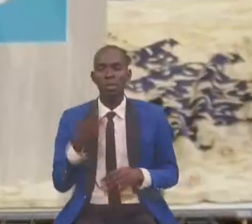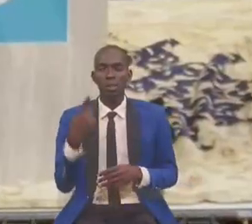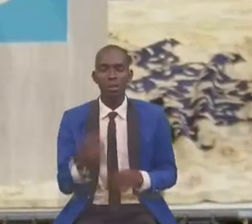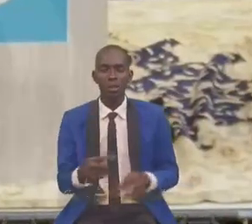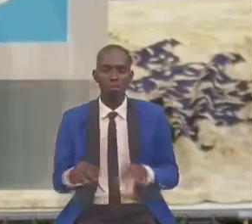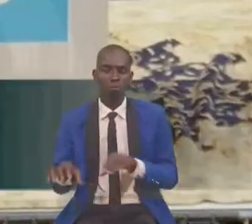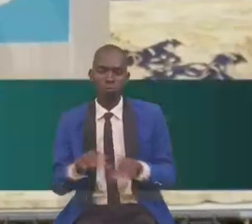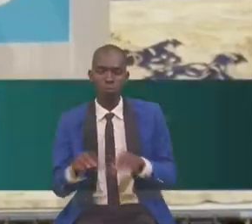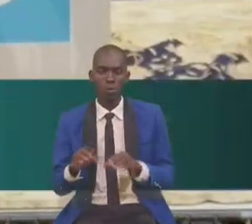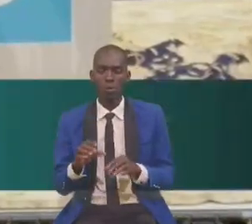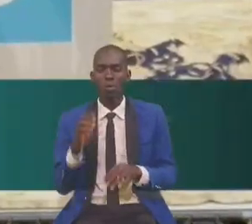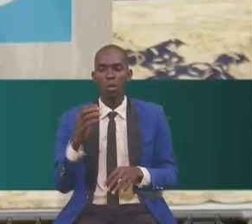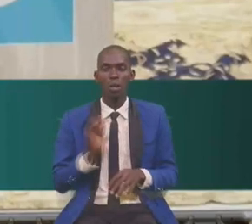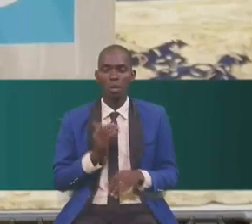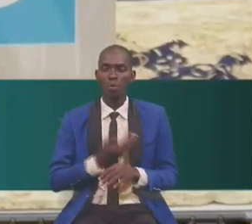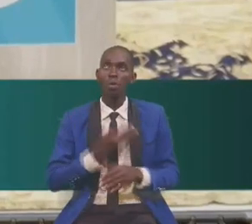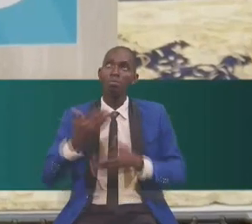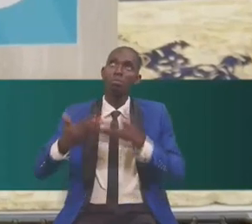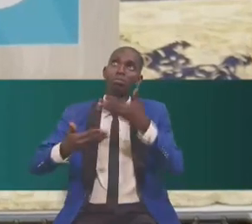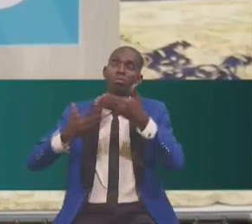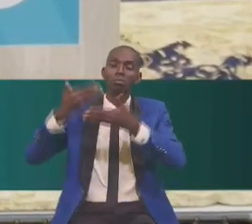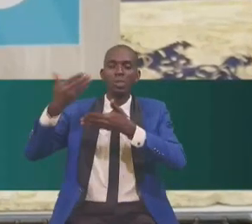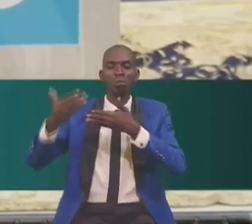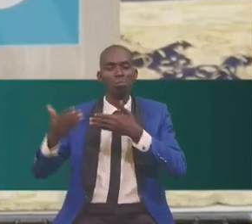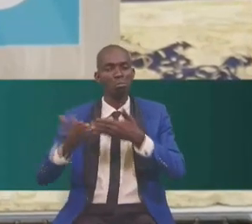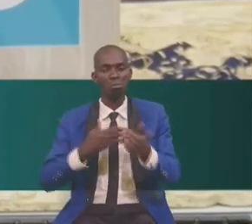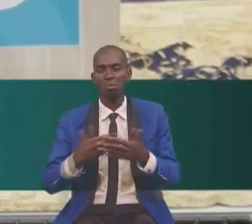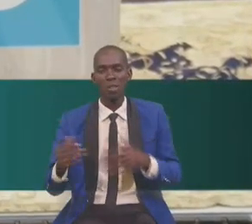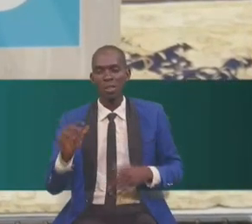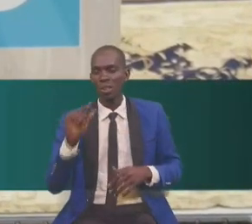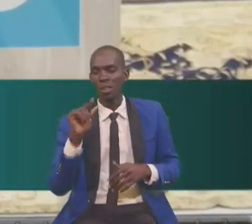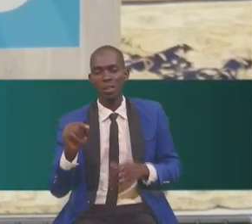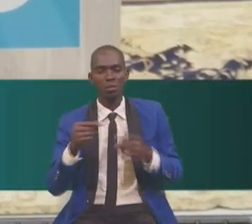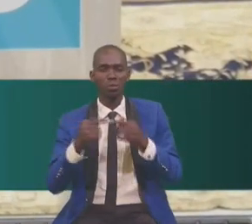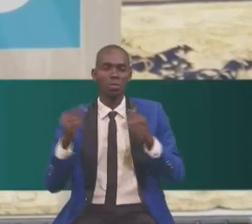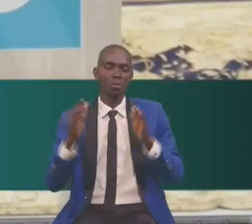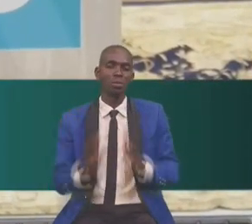notre progrès malgré les petits adversaires.